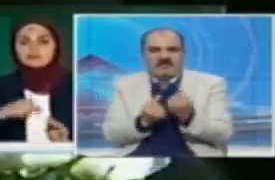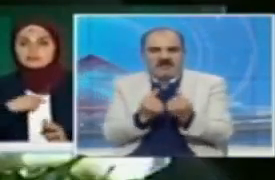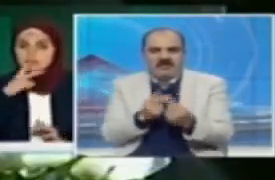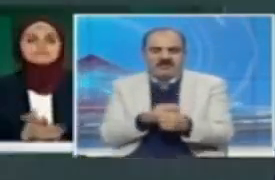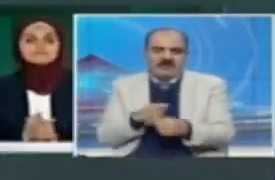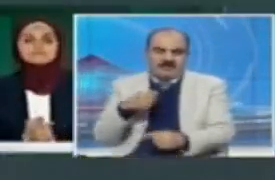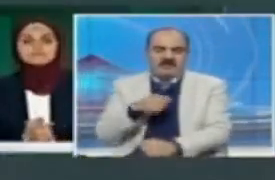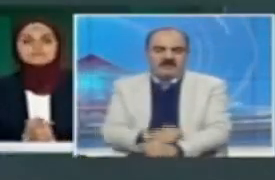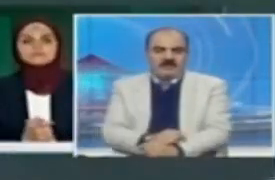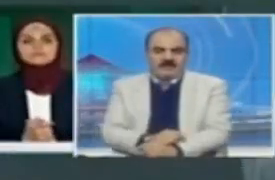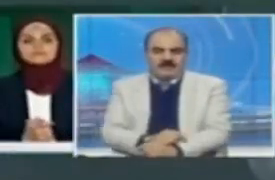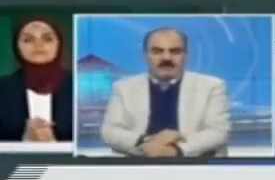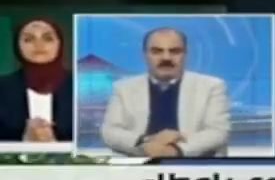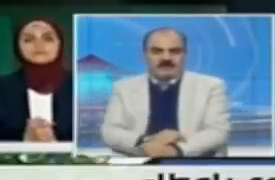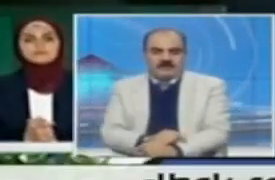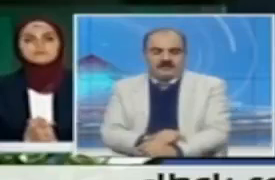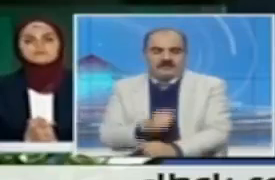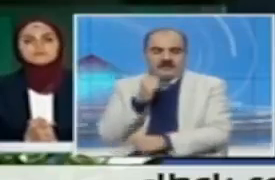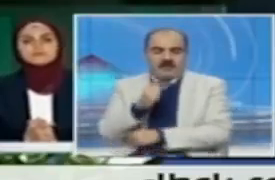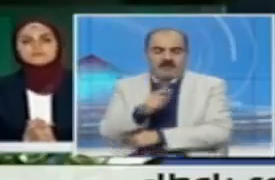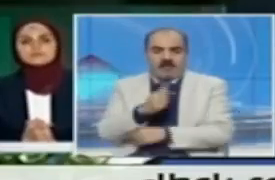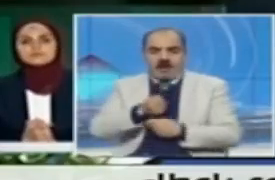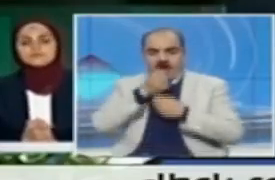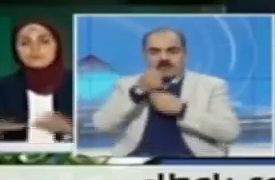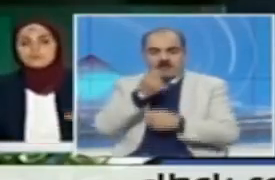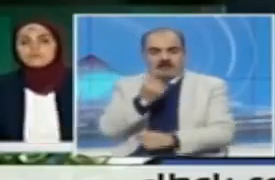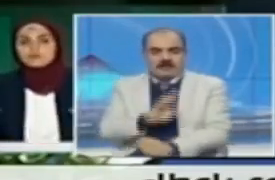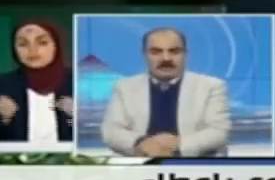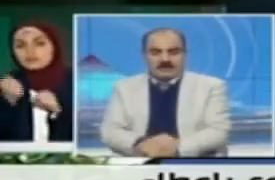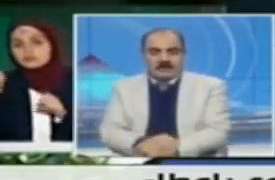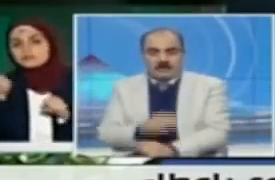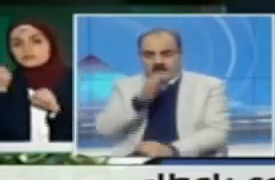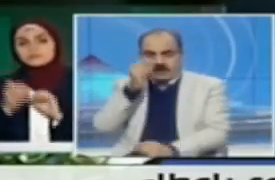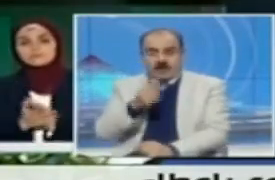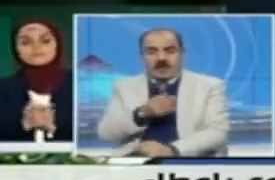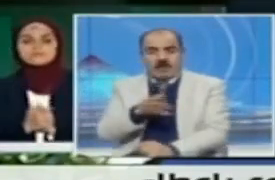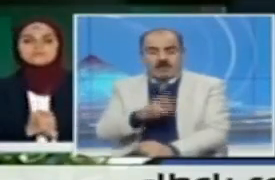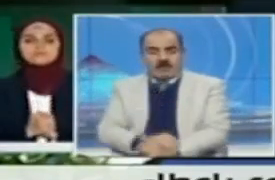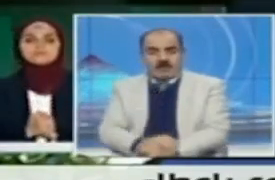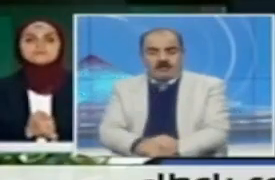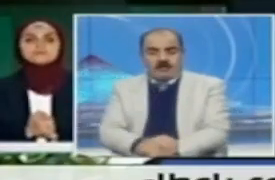تحديدا. أنت بتقولي على فدان قصب، لو تعمل